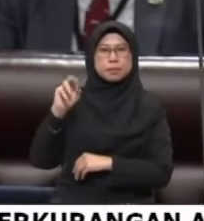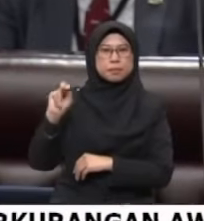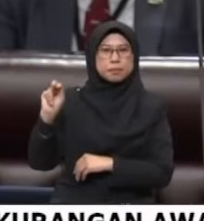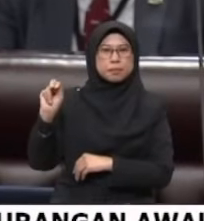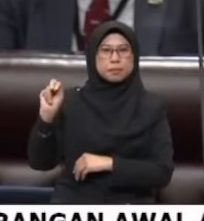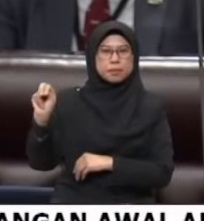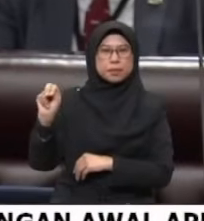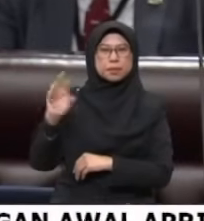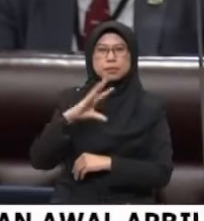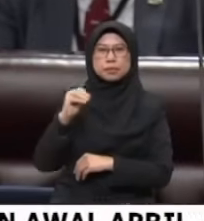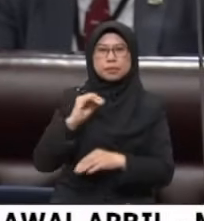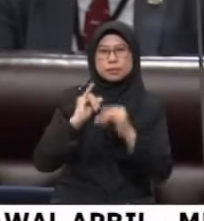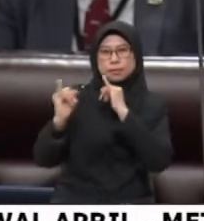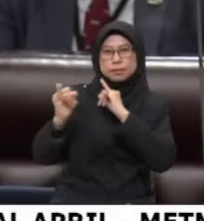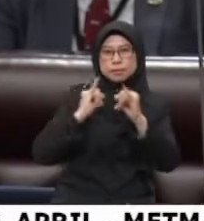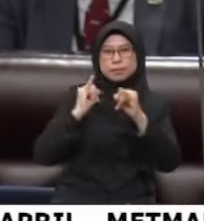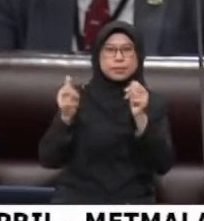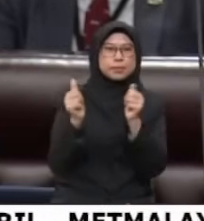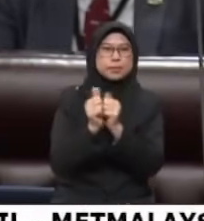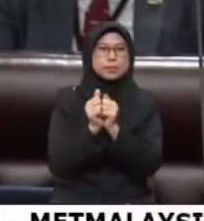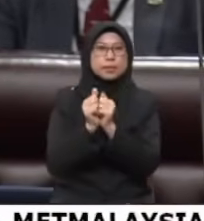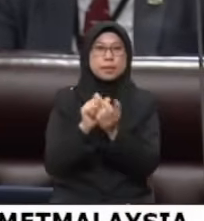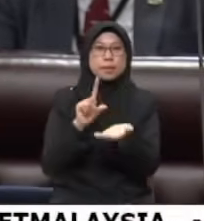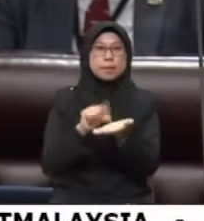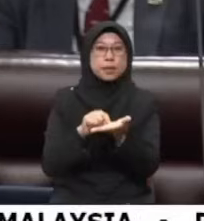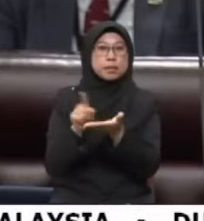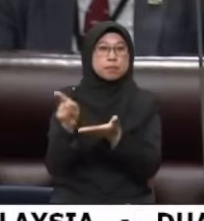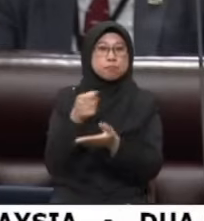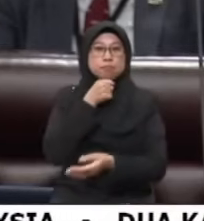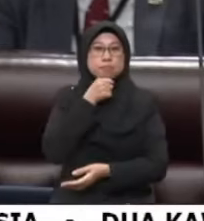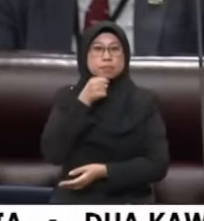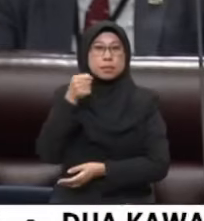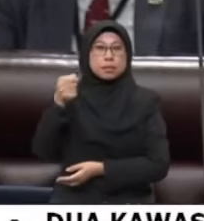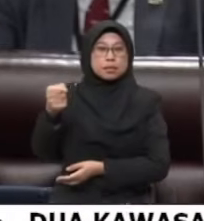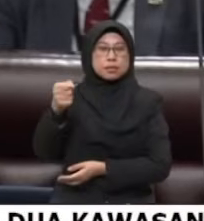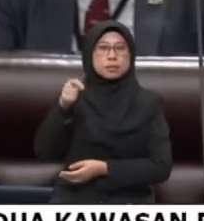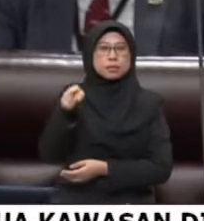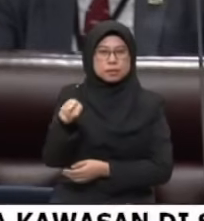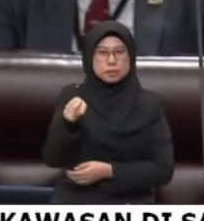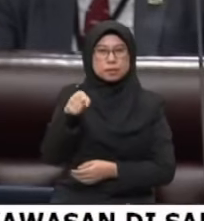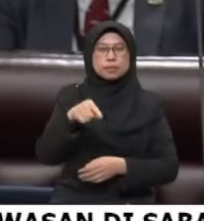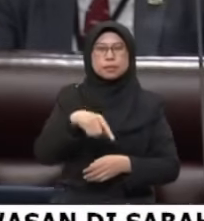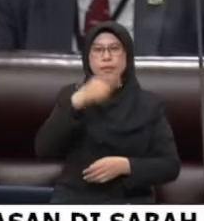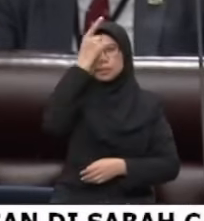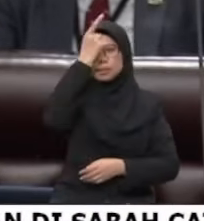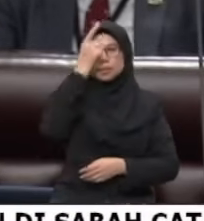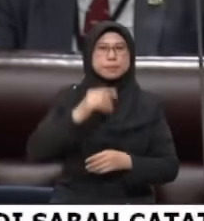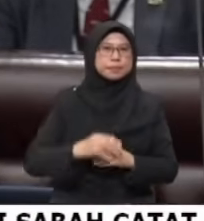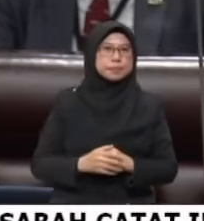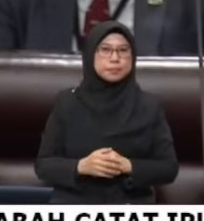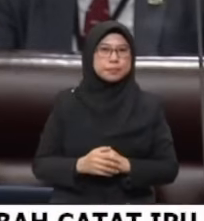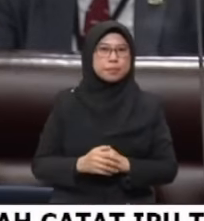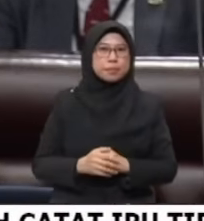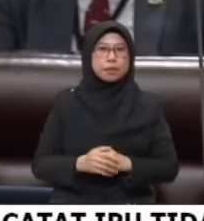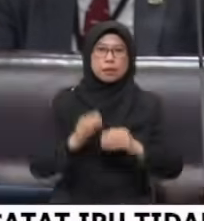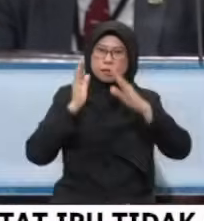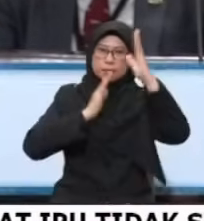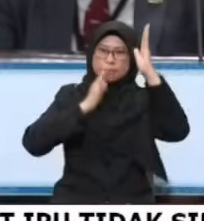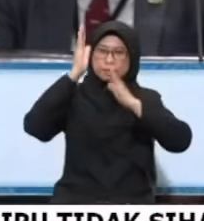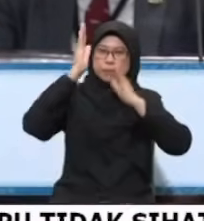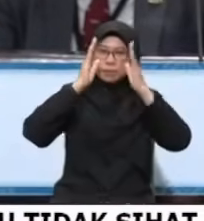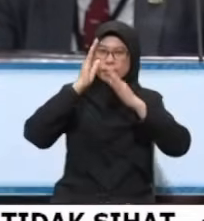semasa sesi temubual dengan media masa Jerman pada ketika itu pendekatan yang diambil oleh Malaysia di